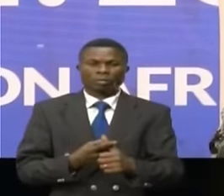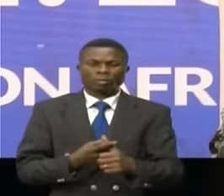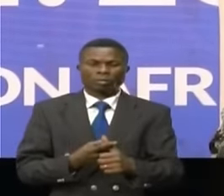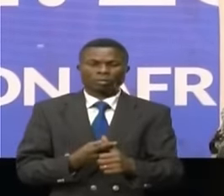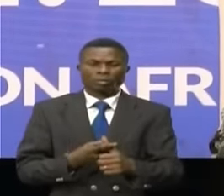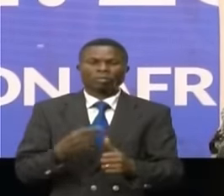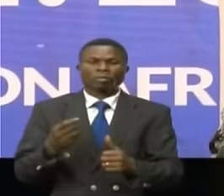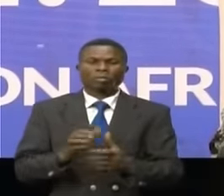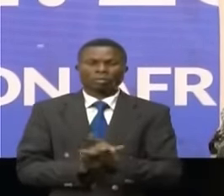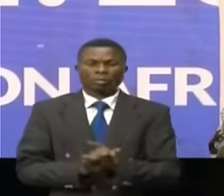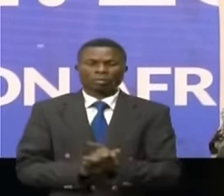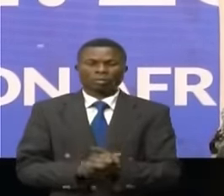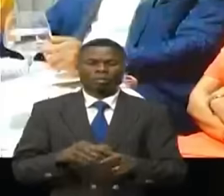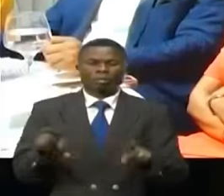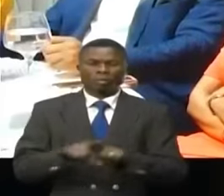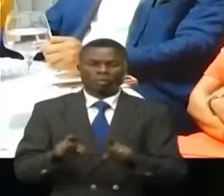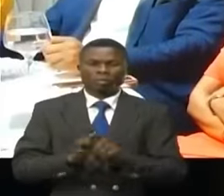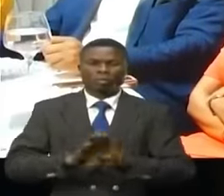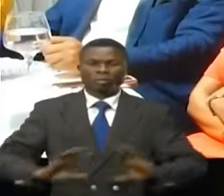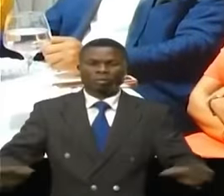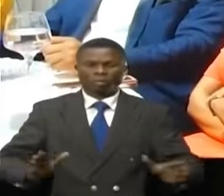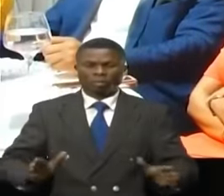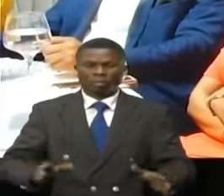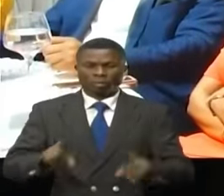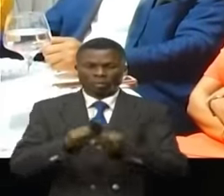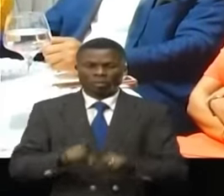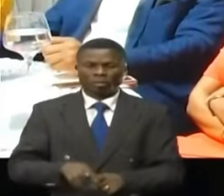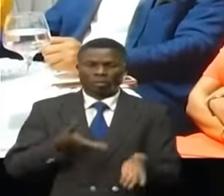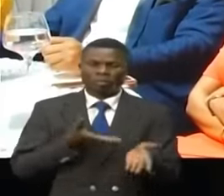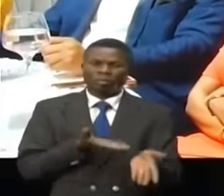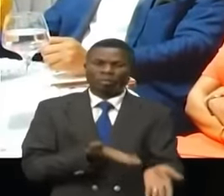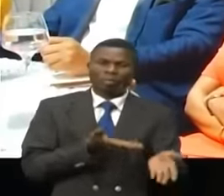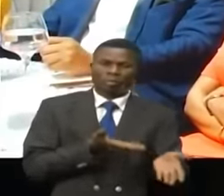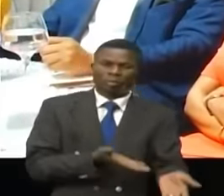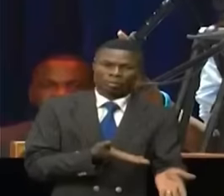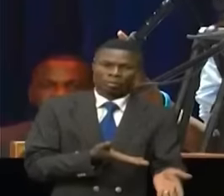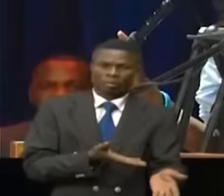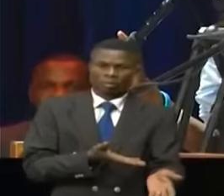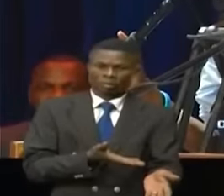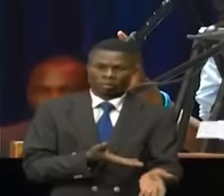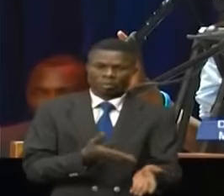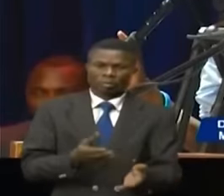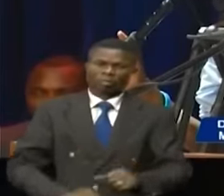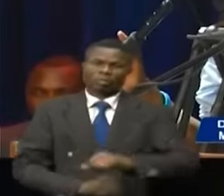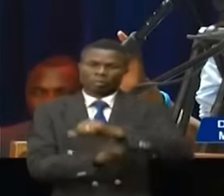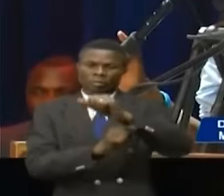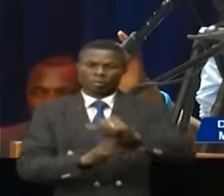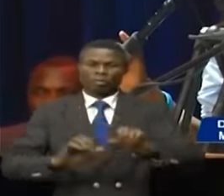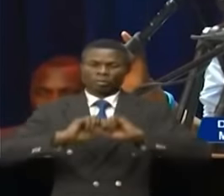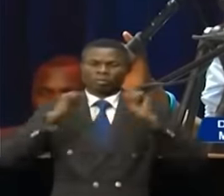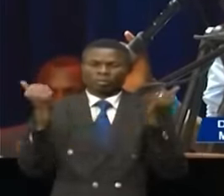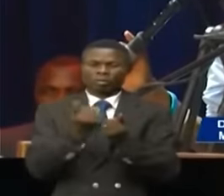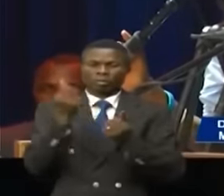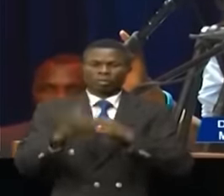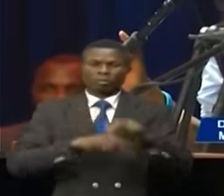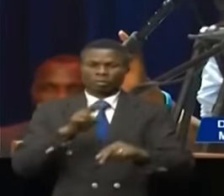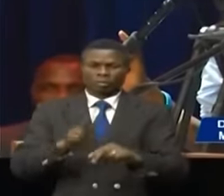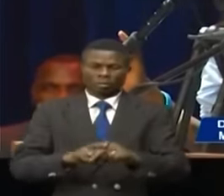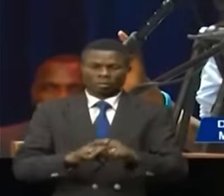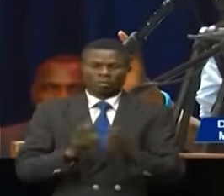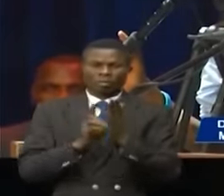C comme capacitation et accompagnement qui est implémenté par l'Agence nationale